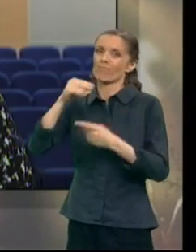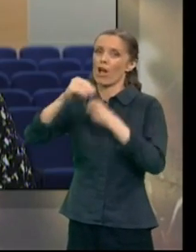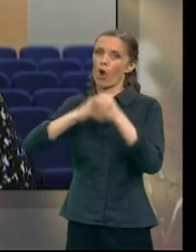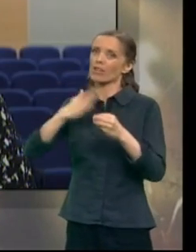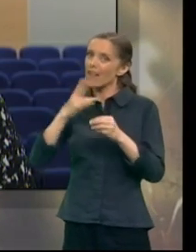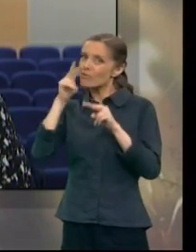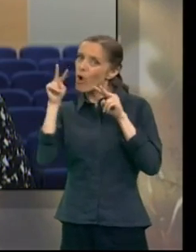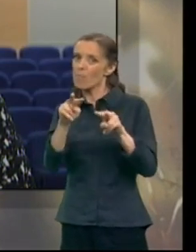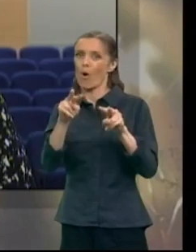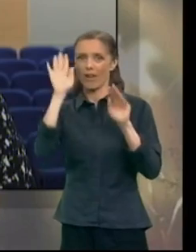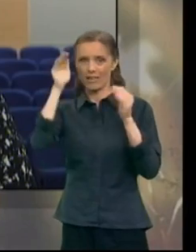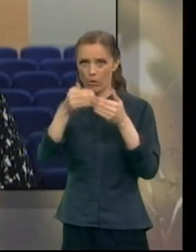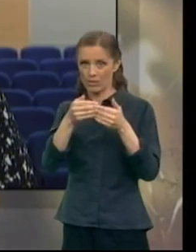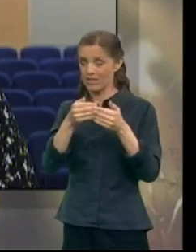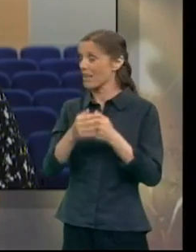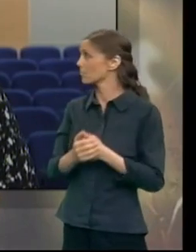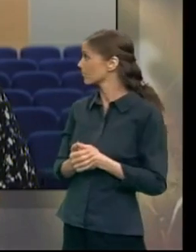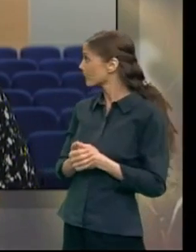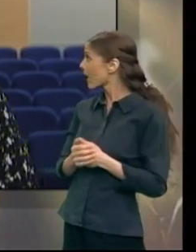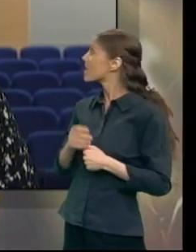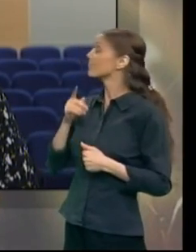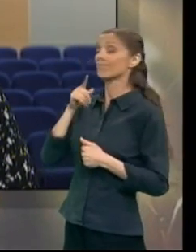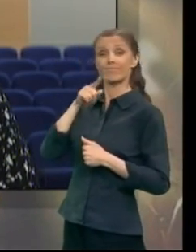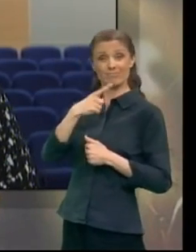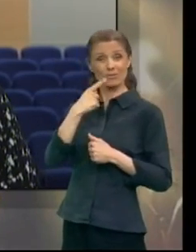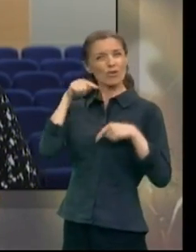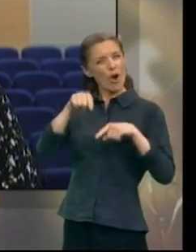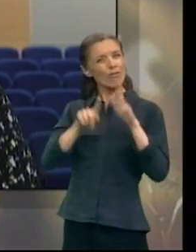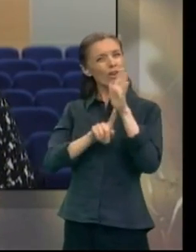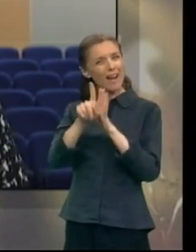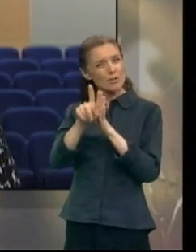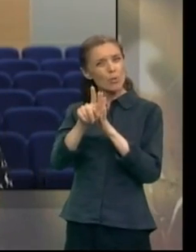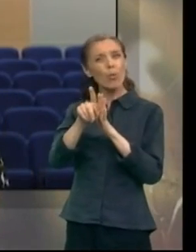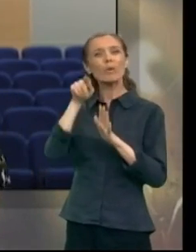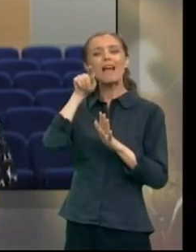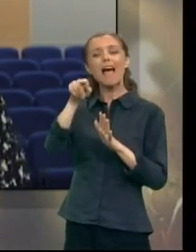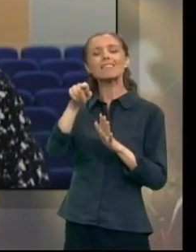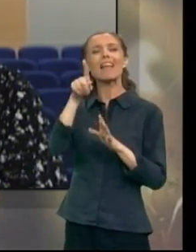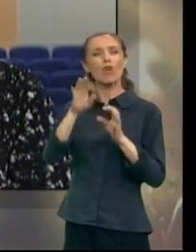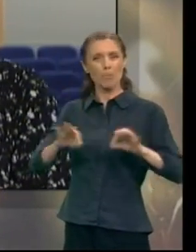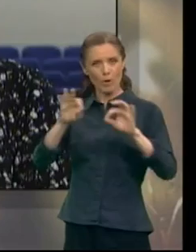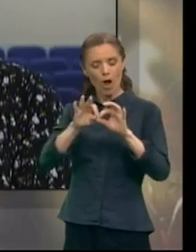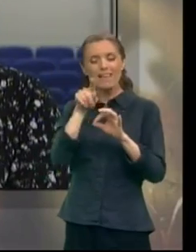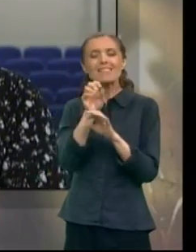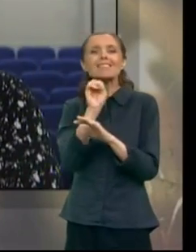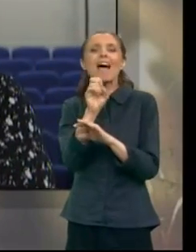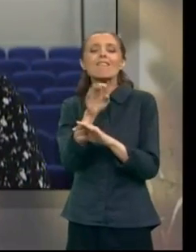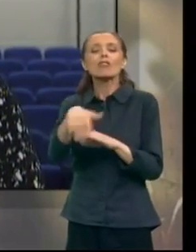Ovo tribina je u stvari rezultat rada jednog projekta Savetodavni rad sa porodicama dece sa